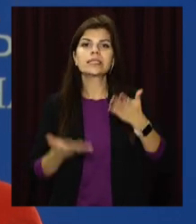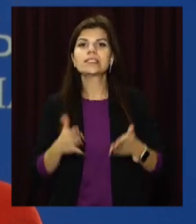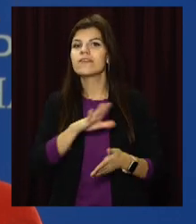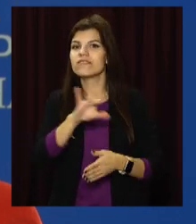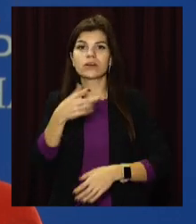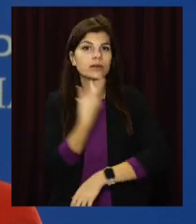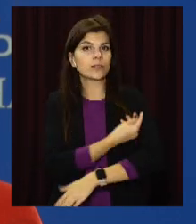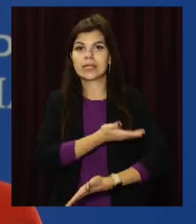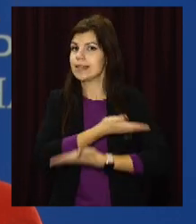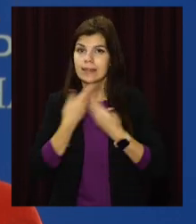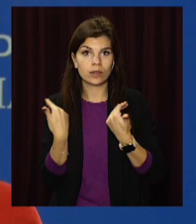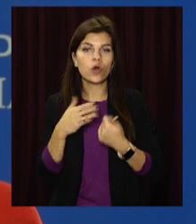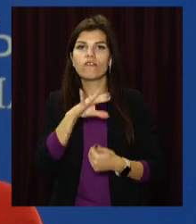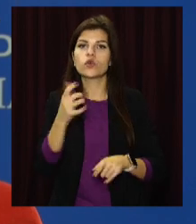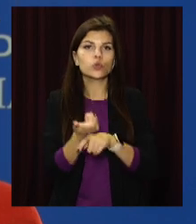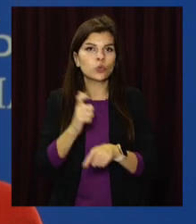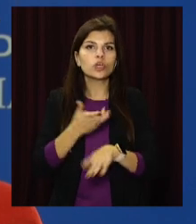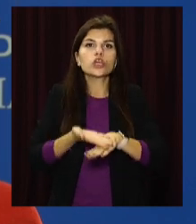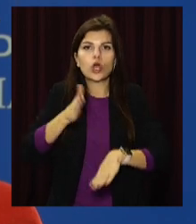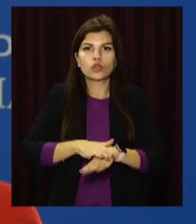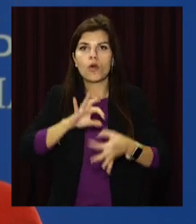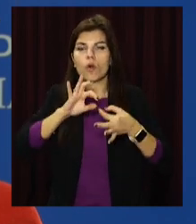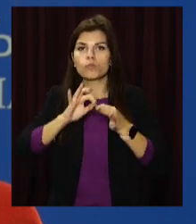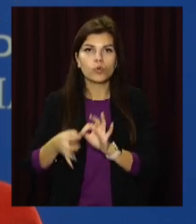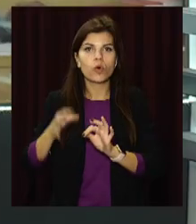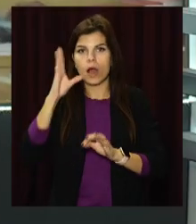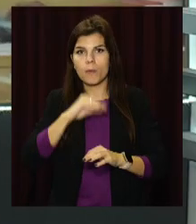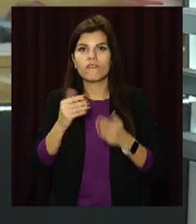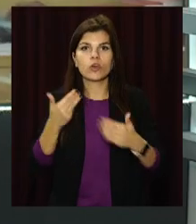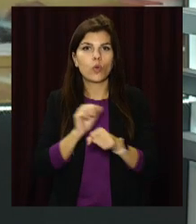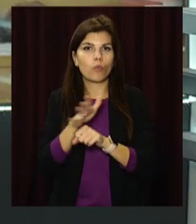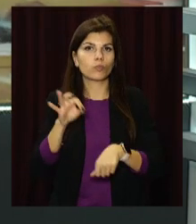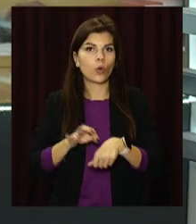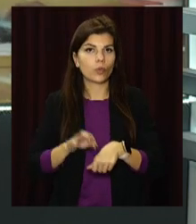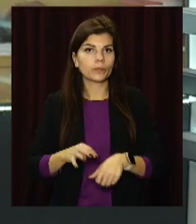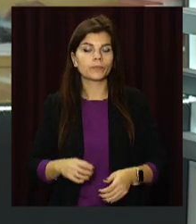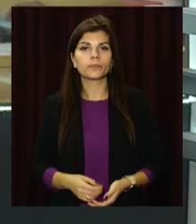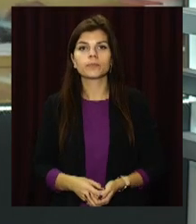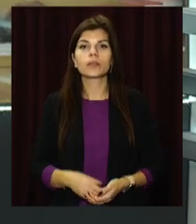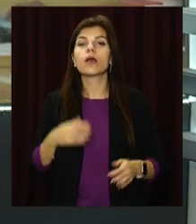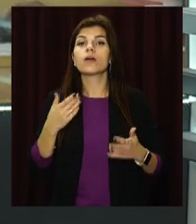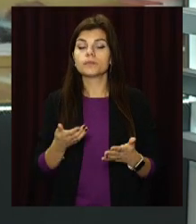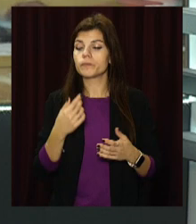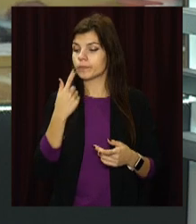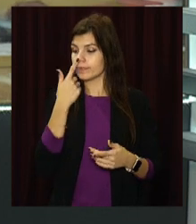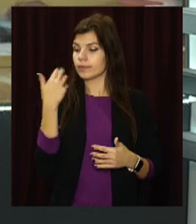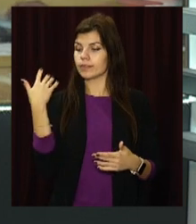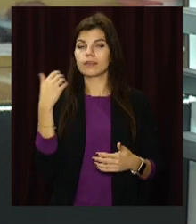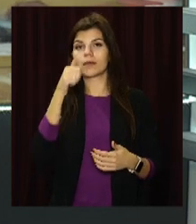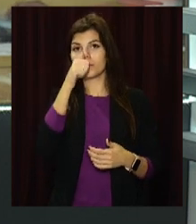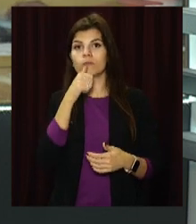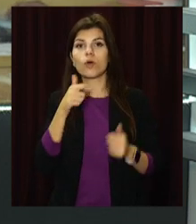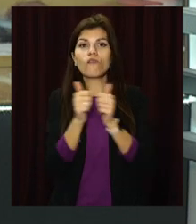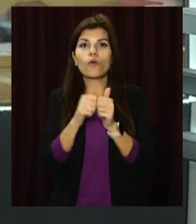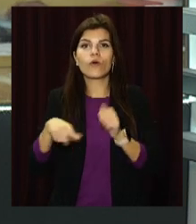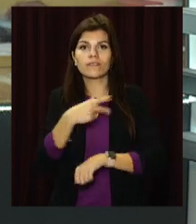не вакциновані, ви дуже тяжко хворієте ковідом. Однак за останні кілька місяців навколо